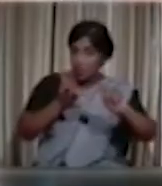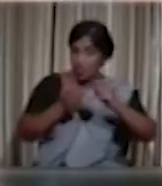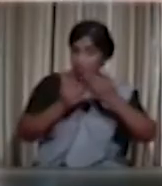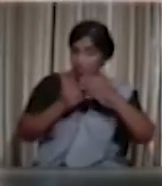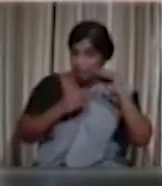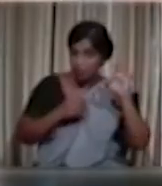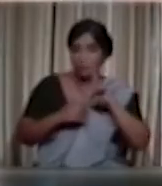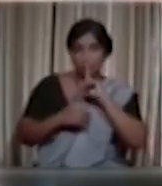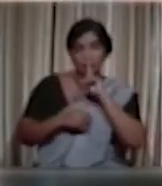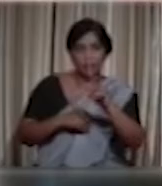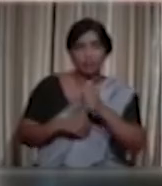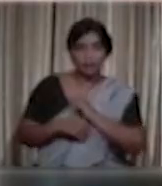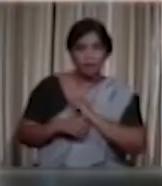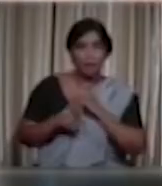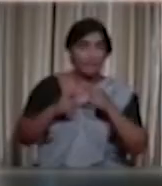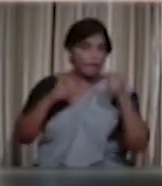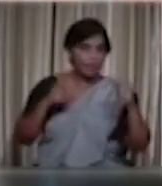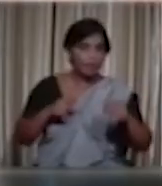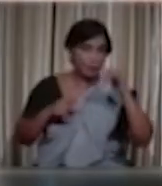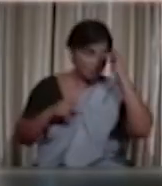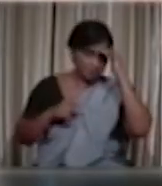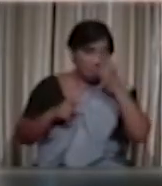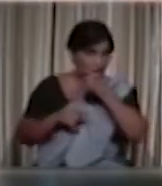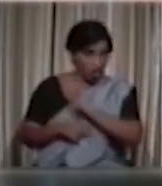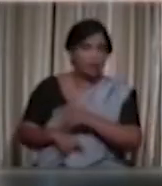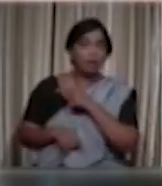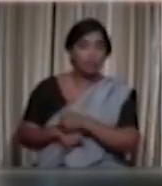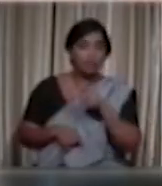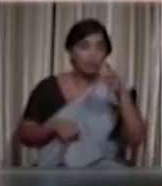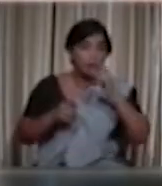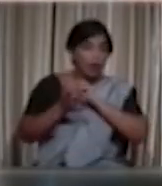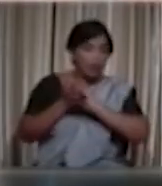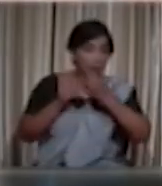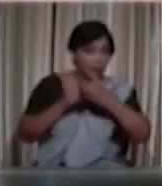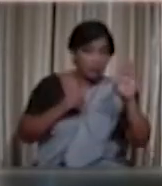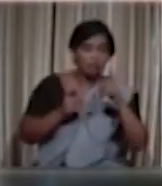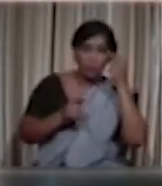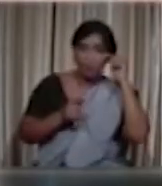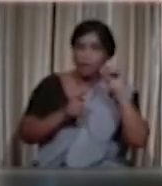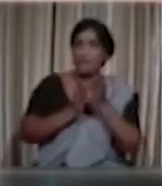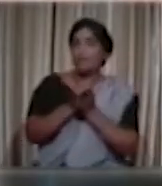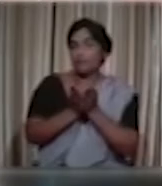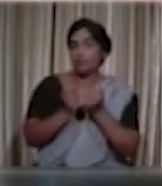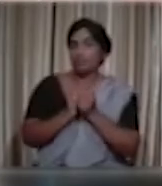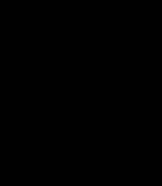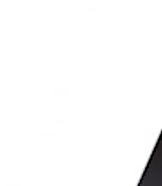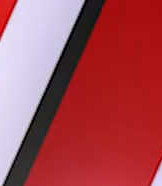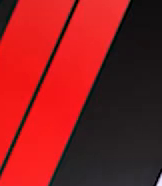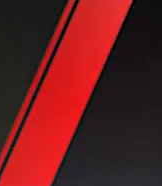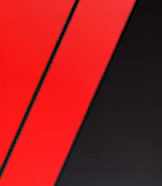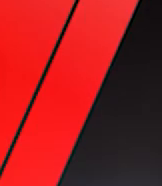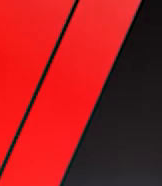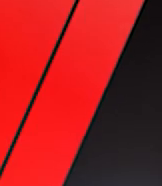මම කියන්න කැමති විපක්ෂ නායකතුමාගේ අවසරය ඇතිව ඒ අයට විරුද්ධව විද්‍යානුකූල පියවර ගන්නවයි කියන එක මේ අවස්ථාවේදී මතක් කරන්න